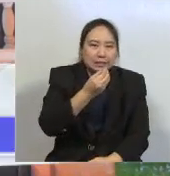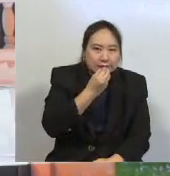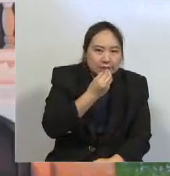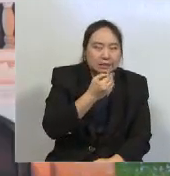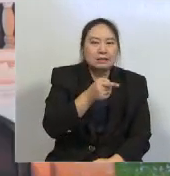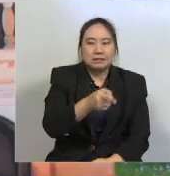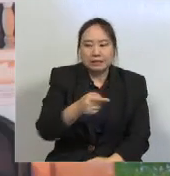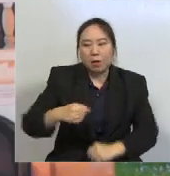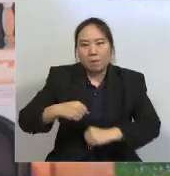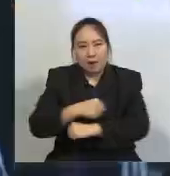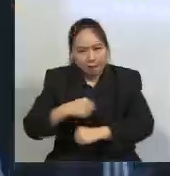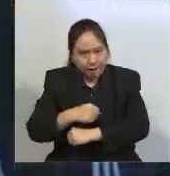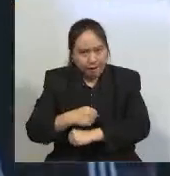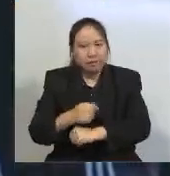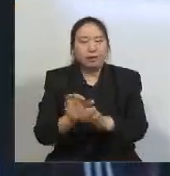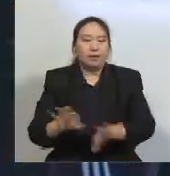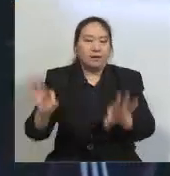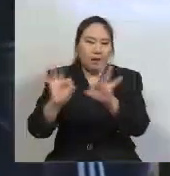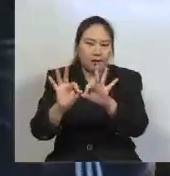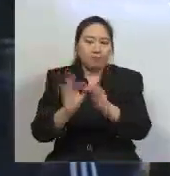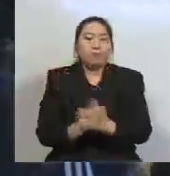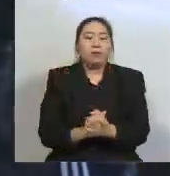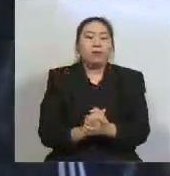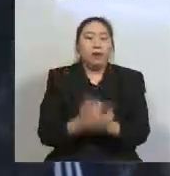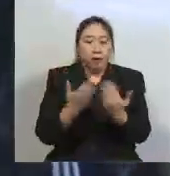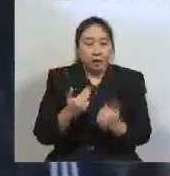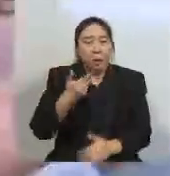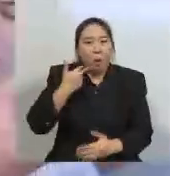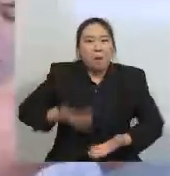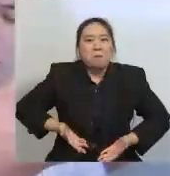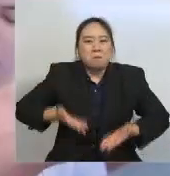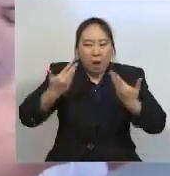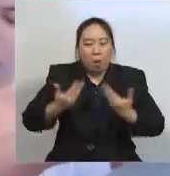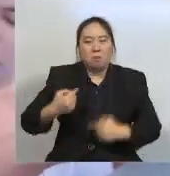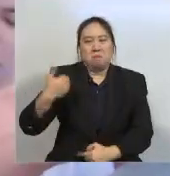เป็นหลักนะคะแล้วก็ถ้าเกิดคนที่เป็นอยู่แล้วคือ1เนี่ย